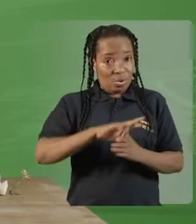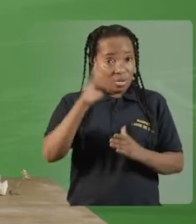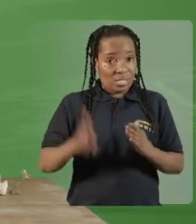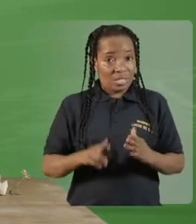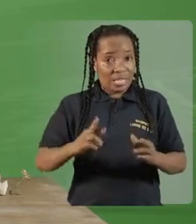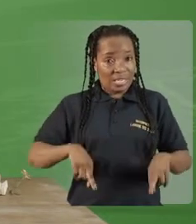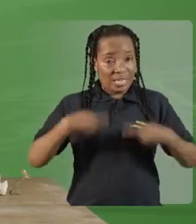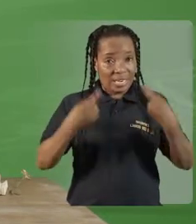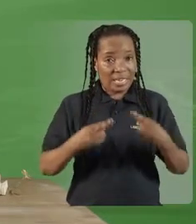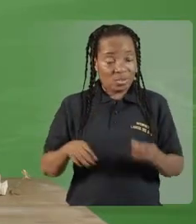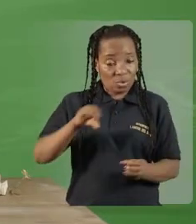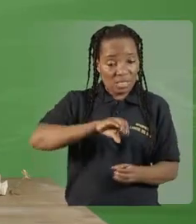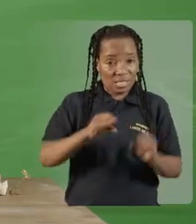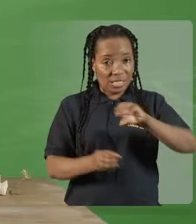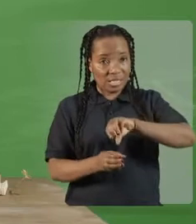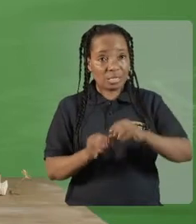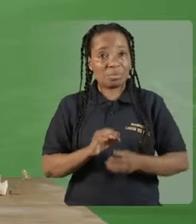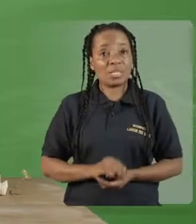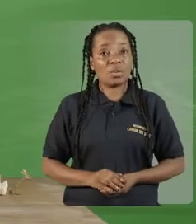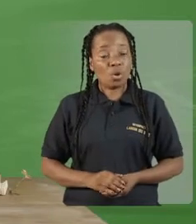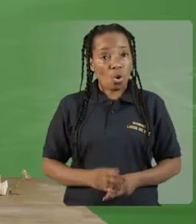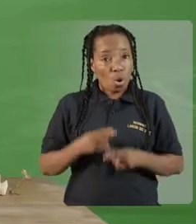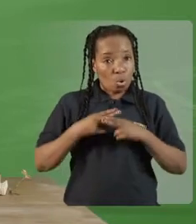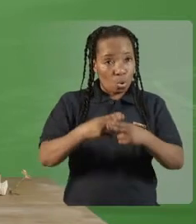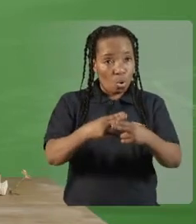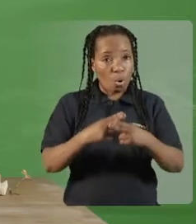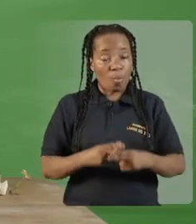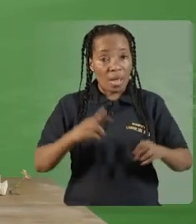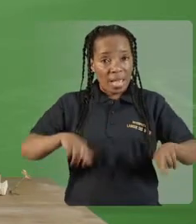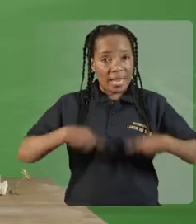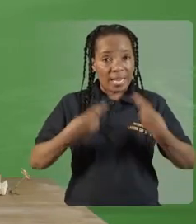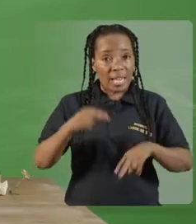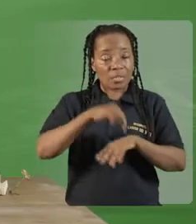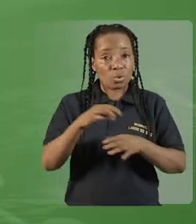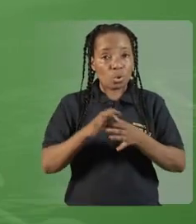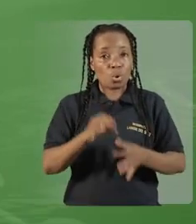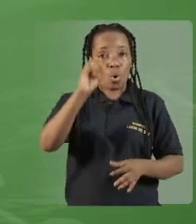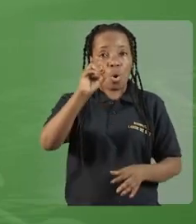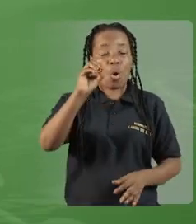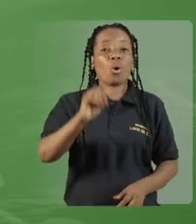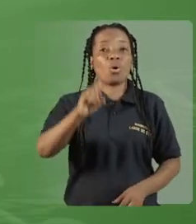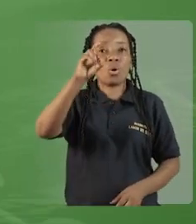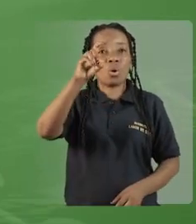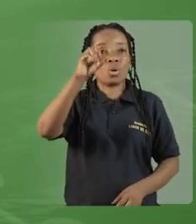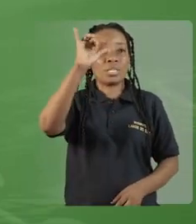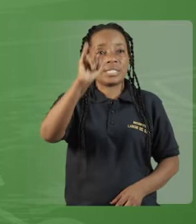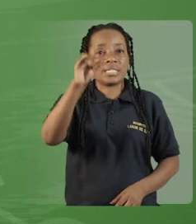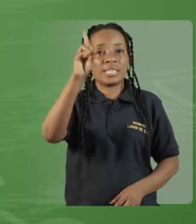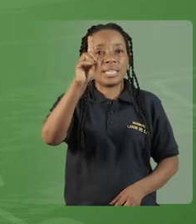qui appartient à un type de réaction chimique qu'on appelle les réactions d'oxydation. Donc, le titre de notre